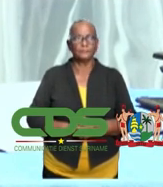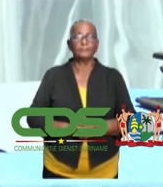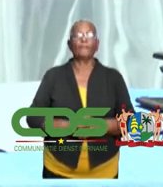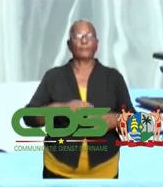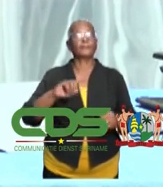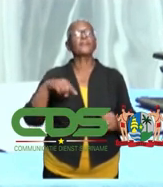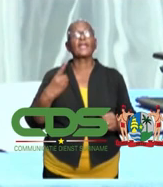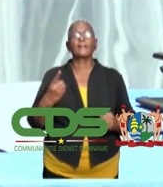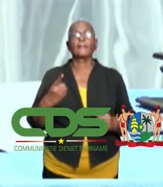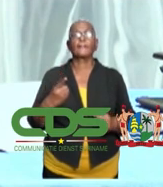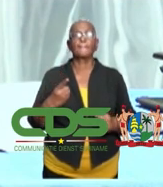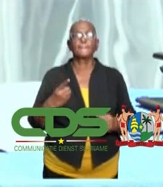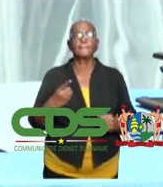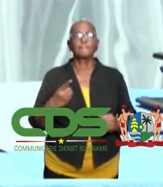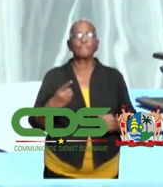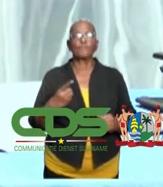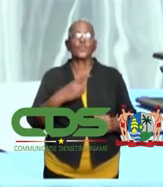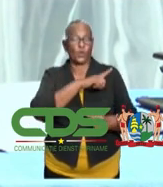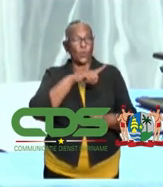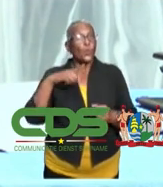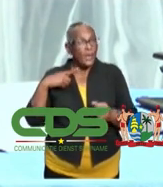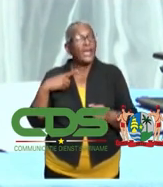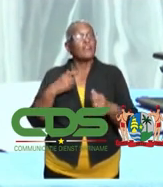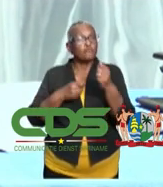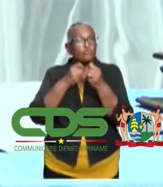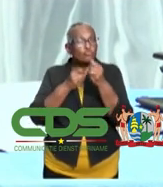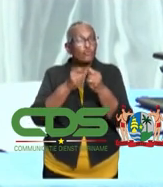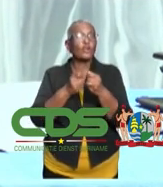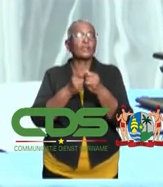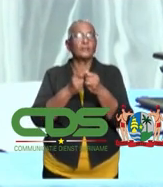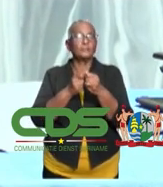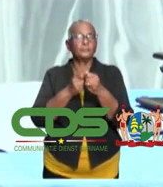Daarna hebben wij gezorgd namelijk dat